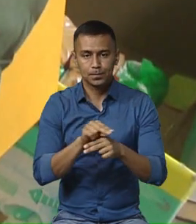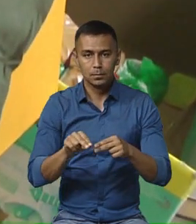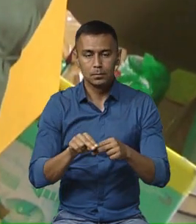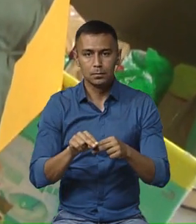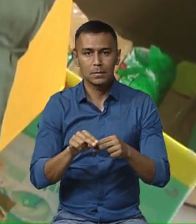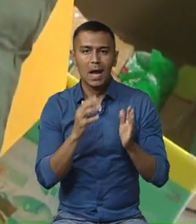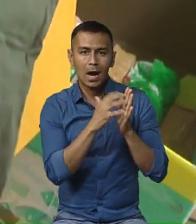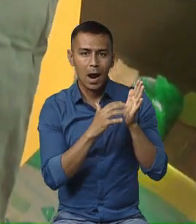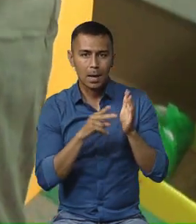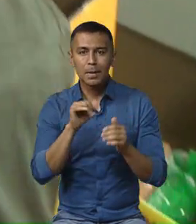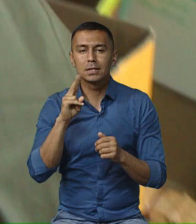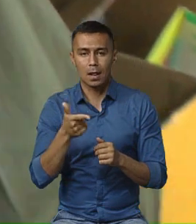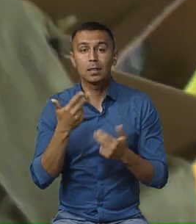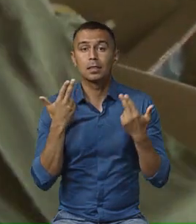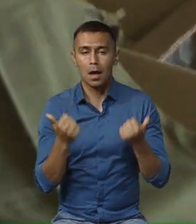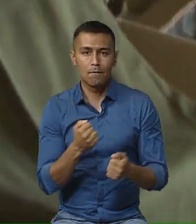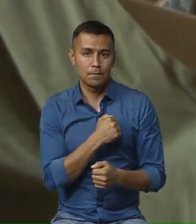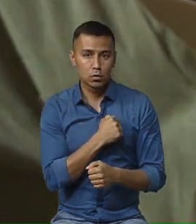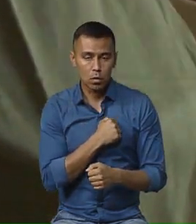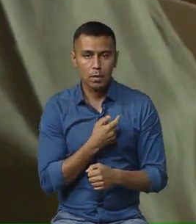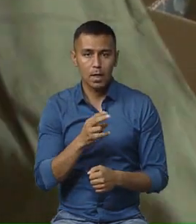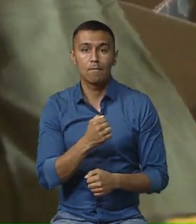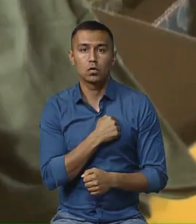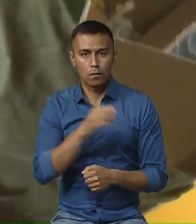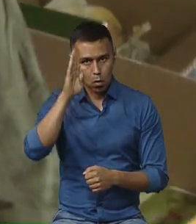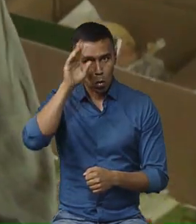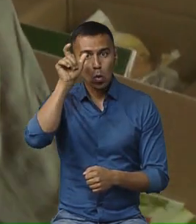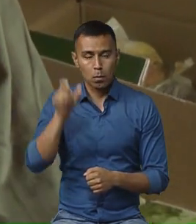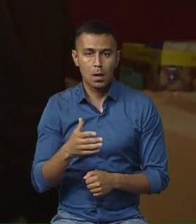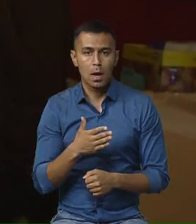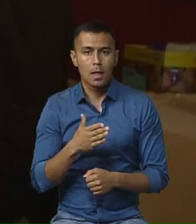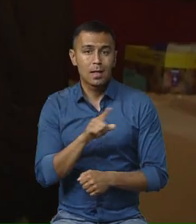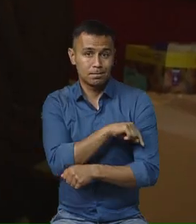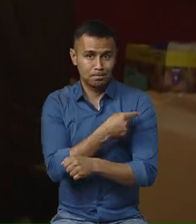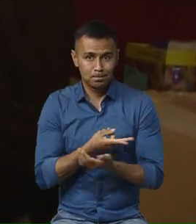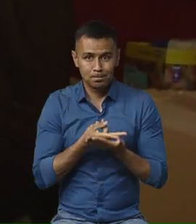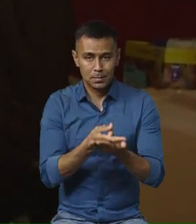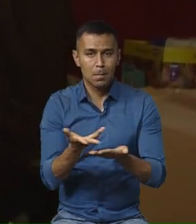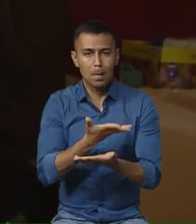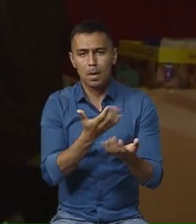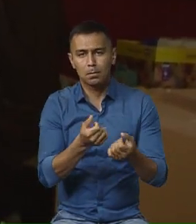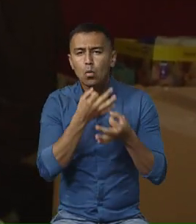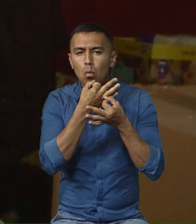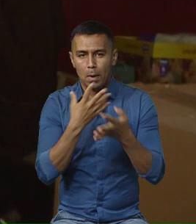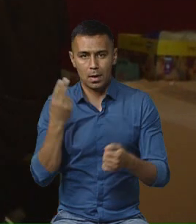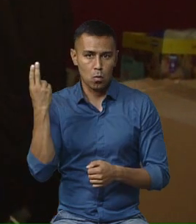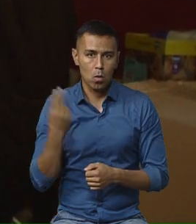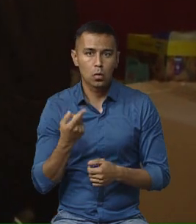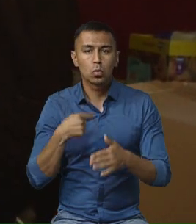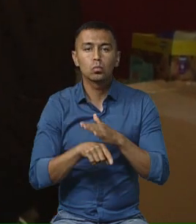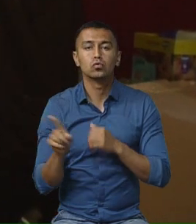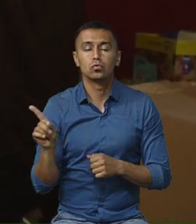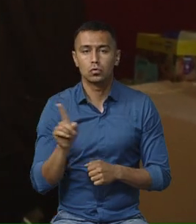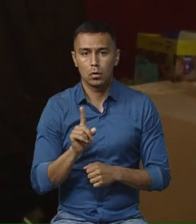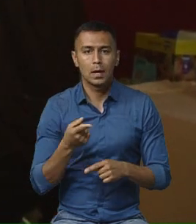Хакі, піксель, да, ну, військові, для військових хлопців. На шпиталі ми беремо абсолютно любого кольору, тому що